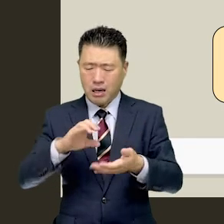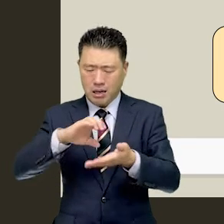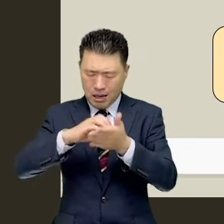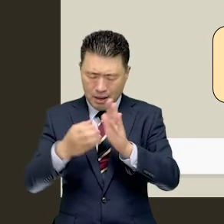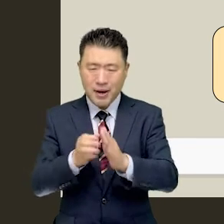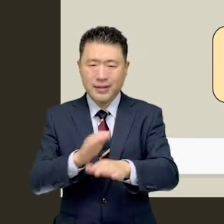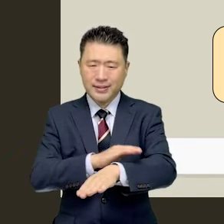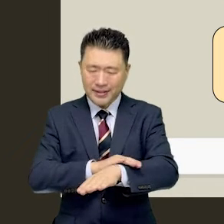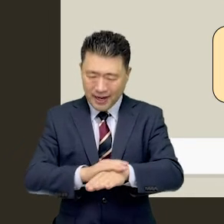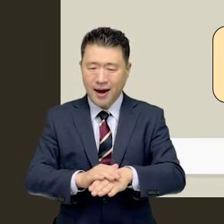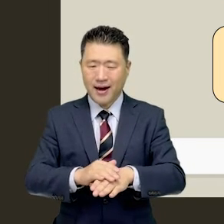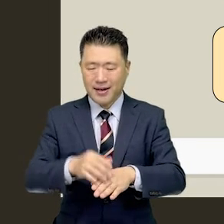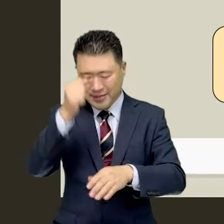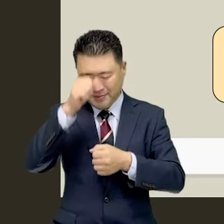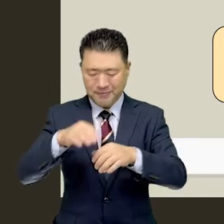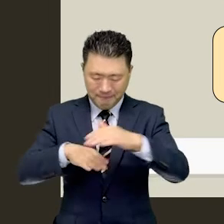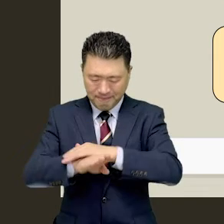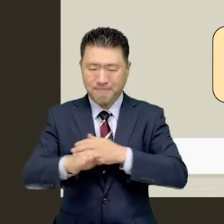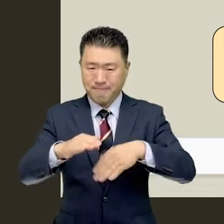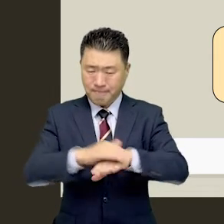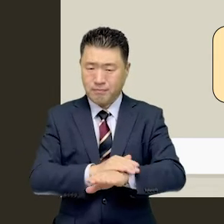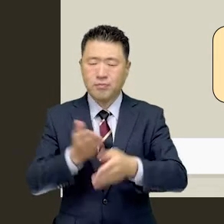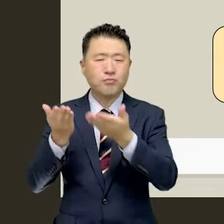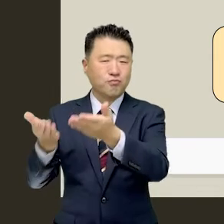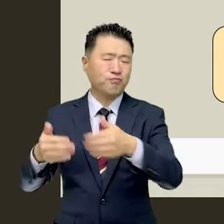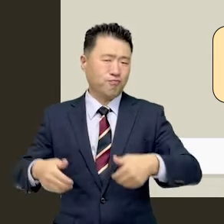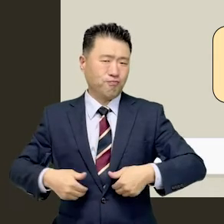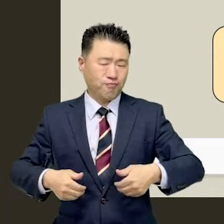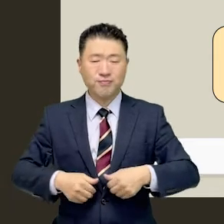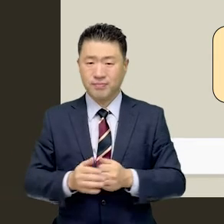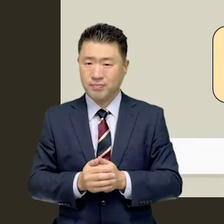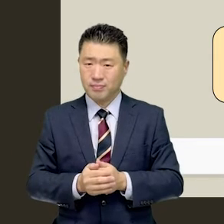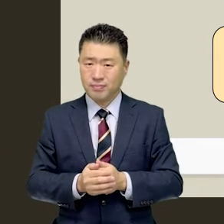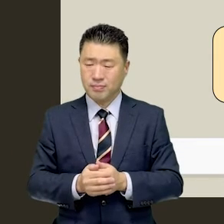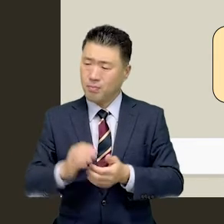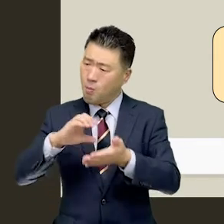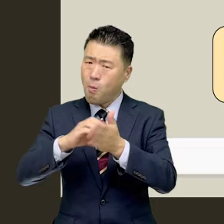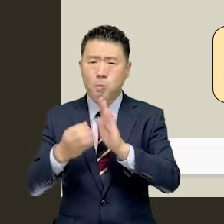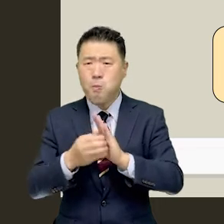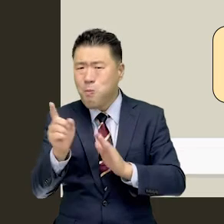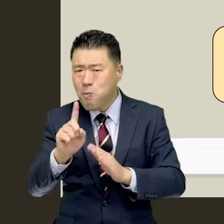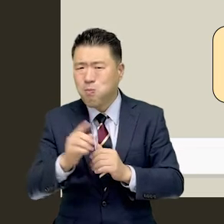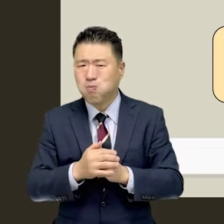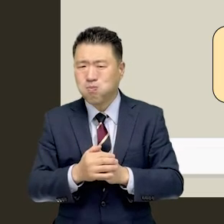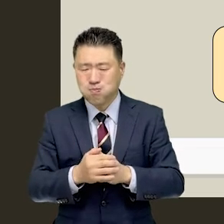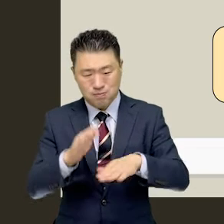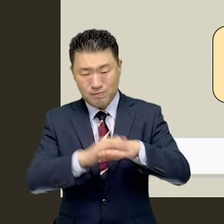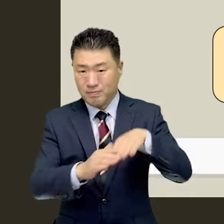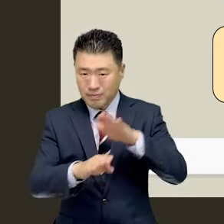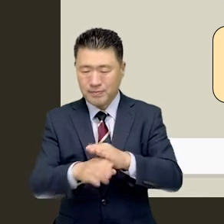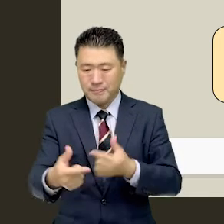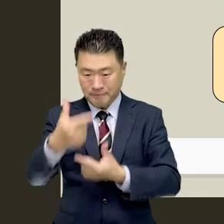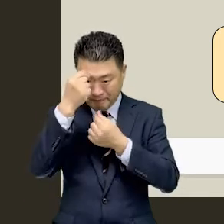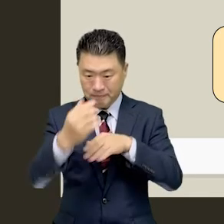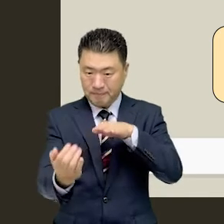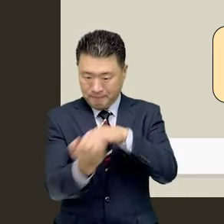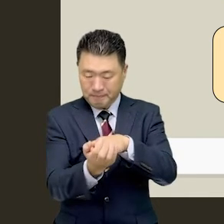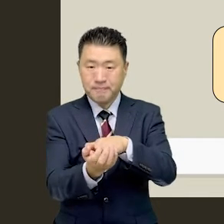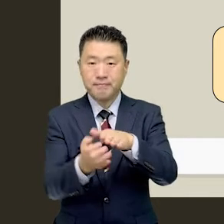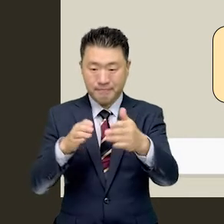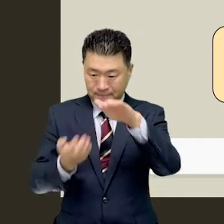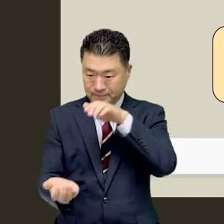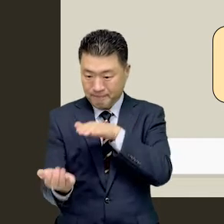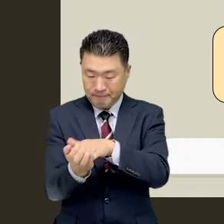선택해 위험을 줄일 수 있도록 합니다. 작업자에게 적당한 신발은 발바닥의 정확한 형태에 맞는 것이어야